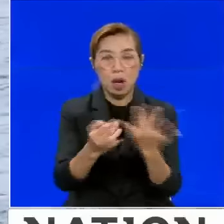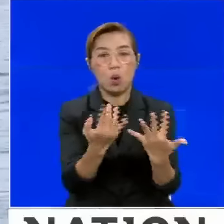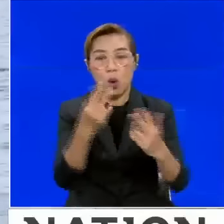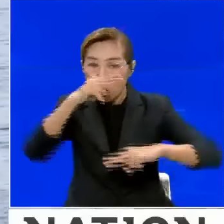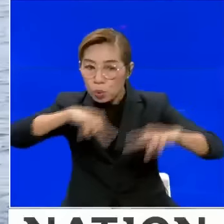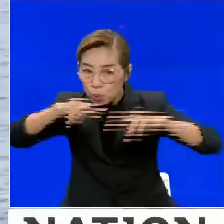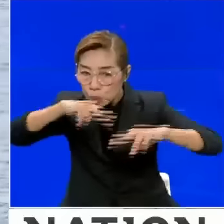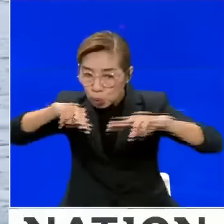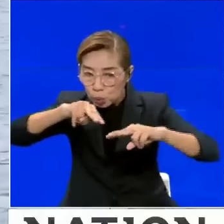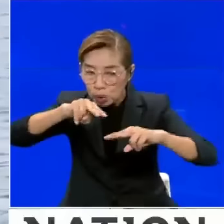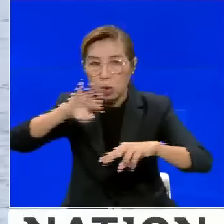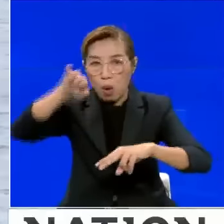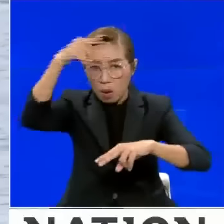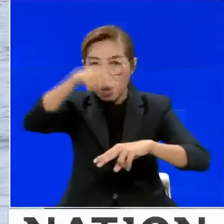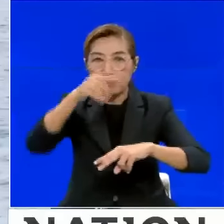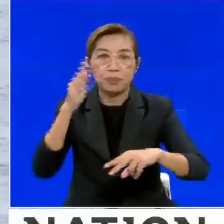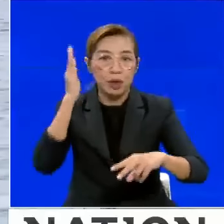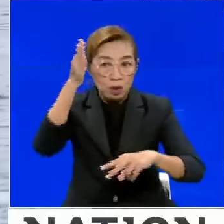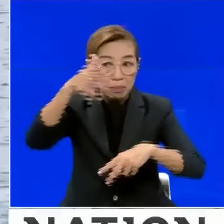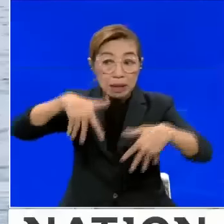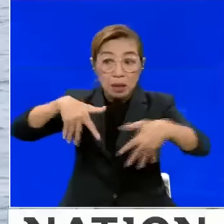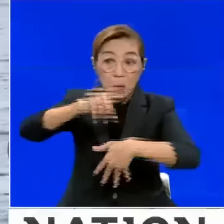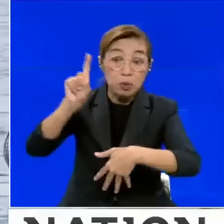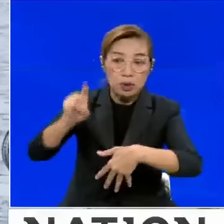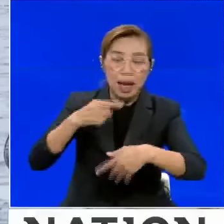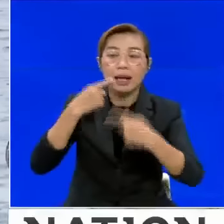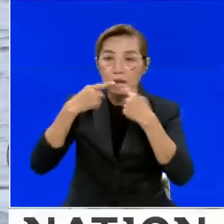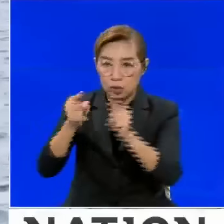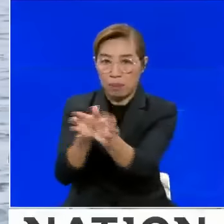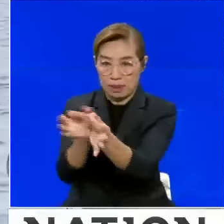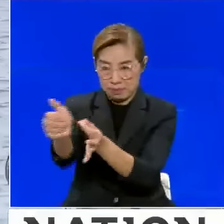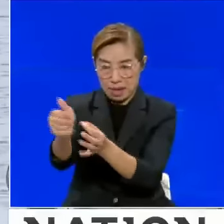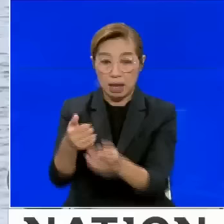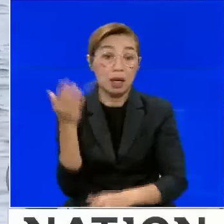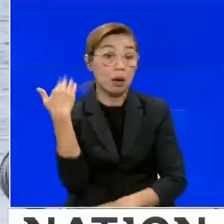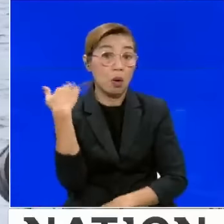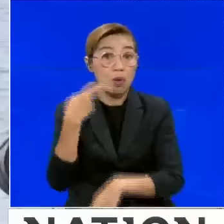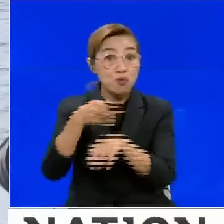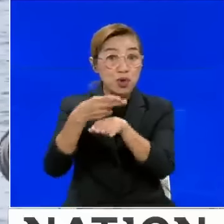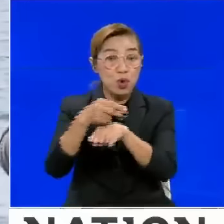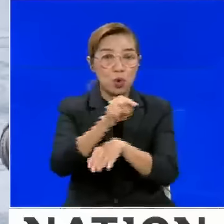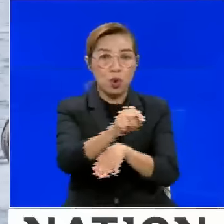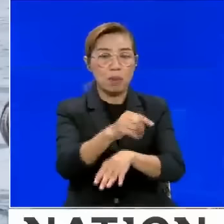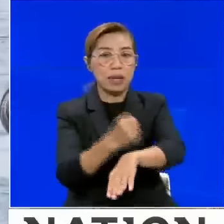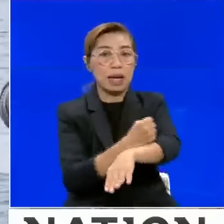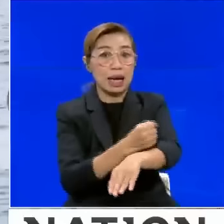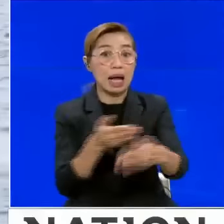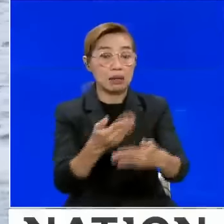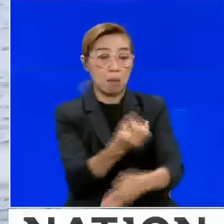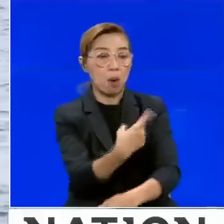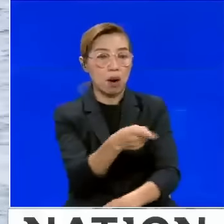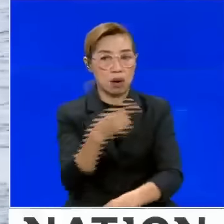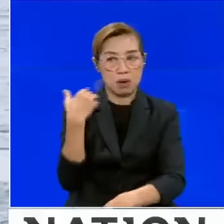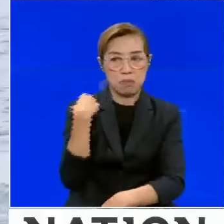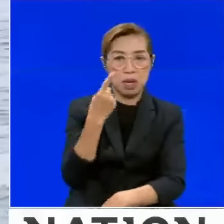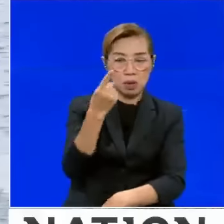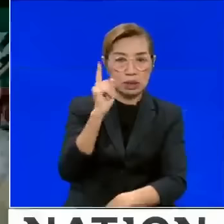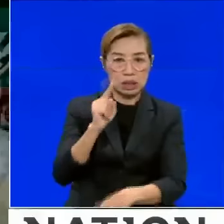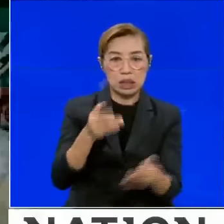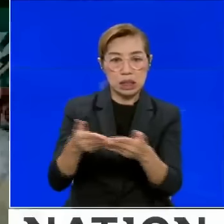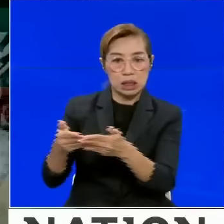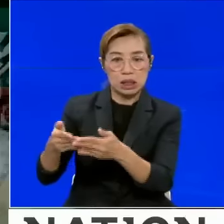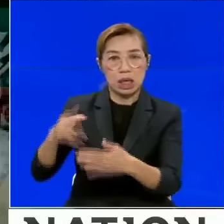าไม่ยาวแน่นอนต้องตอบคำถามสังคมส่วนที่มีคลิปวิดีโอลูกเรือคนหนึ่งบอกมีเสคนหนึ่งเนี่ยยังไม่ได้แฮวเรือออก